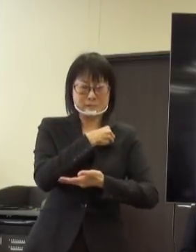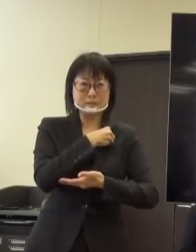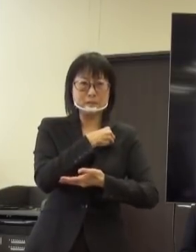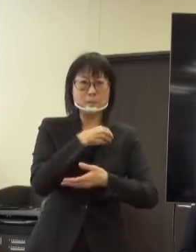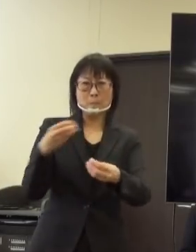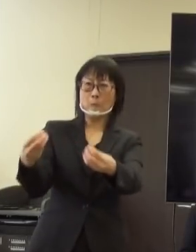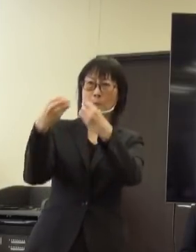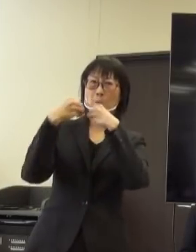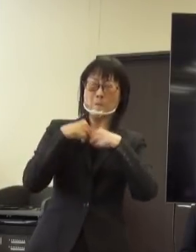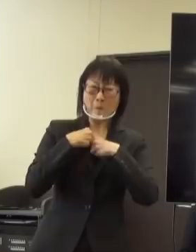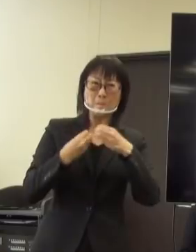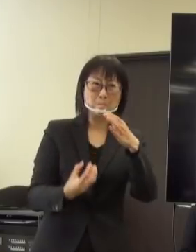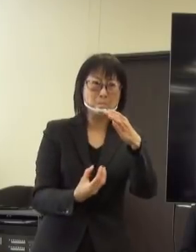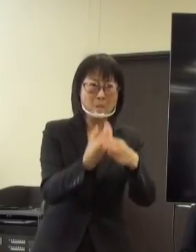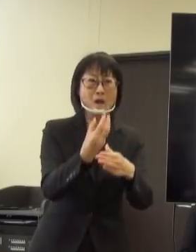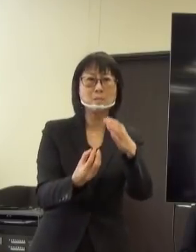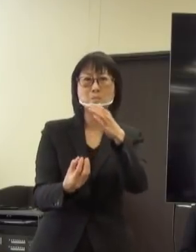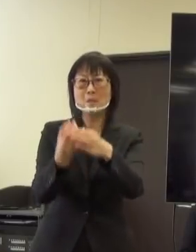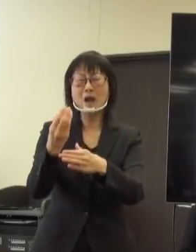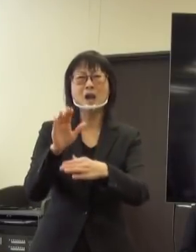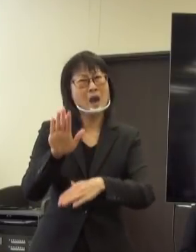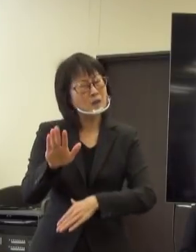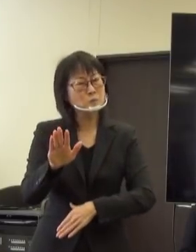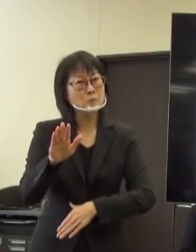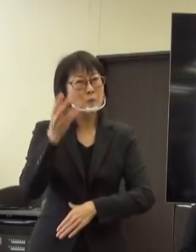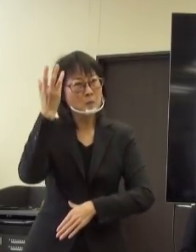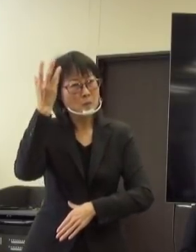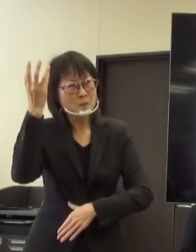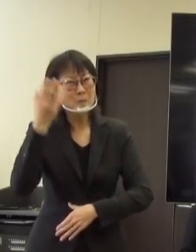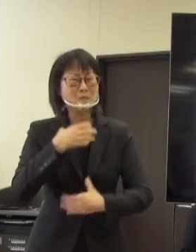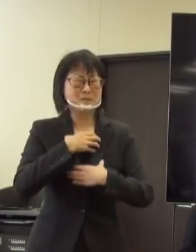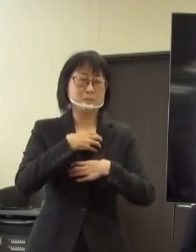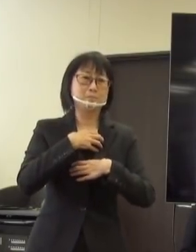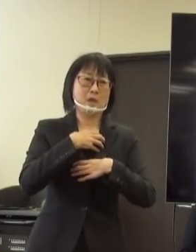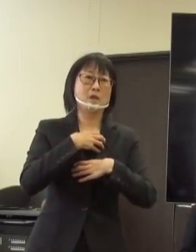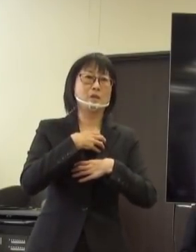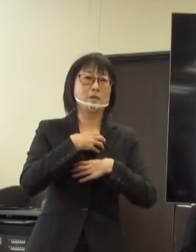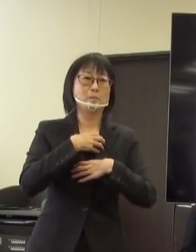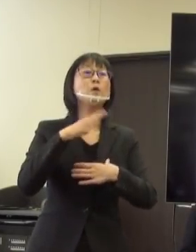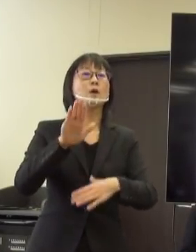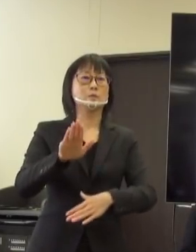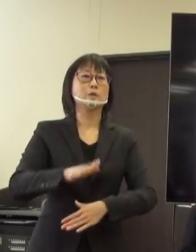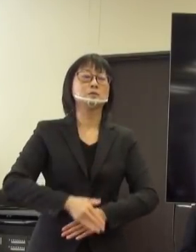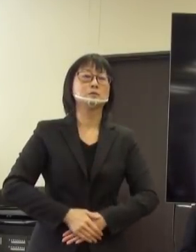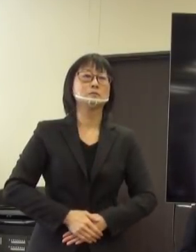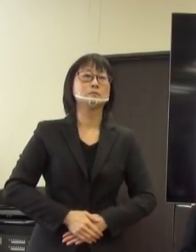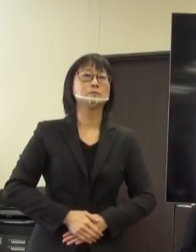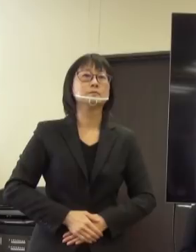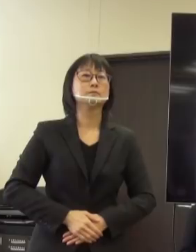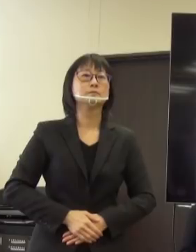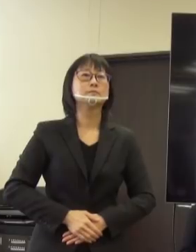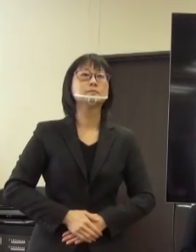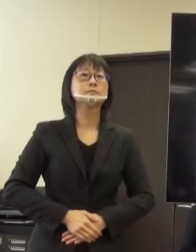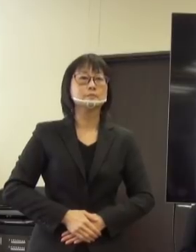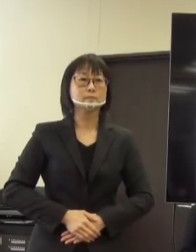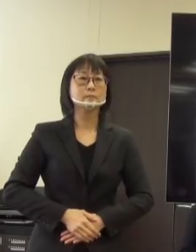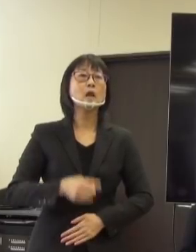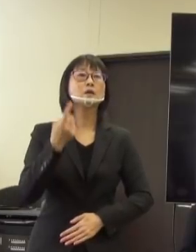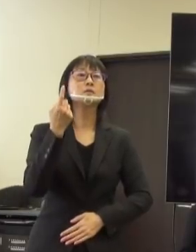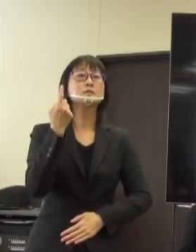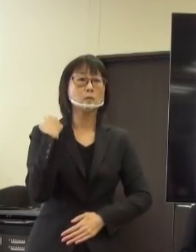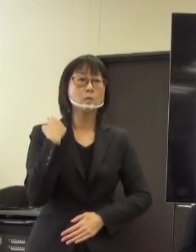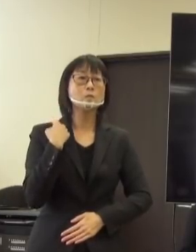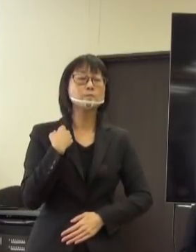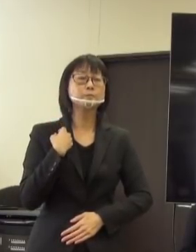も考えられるわけでありまして、その点では昨日ですね、高齢者向けの対策の徹